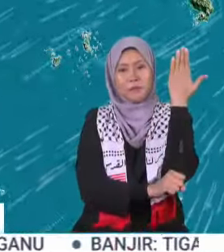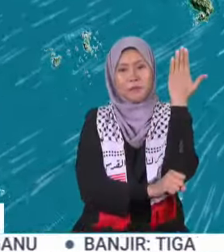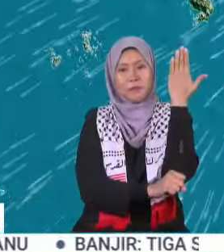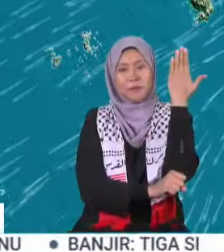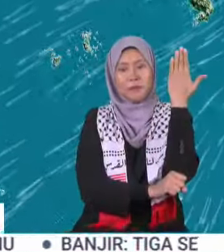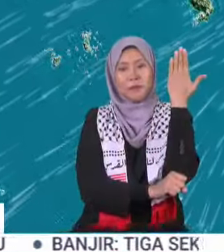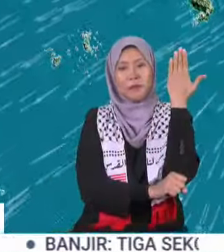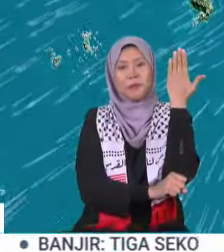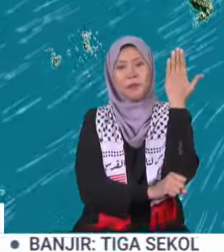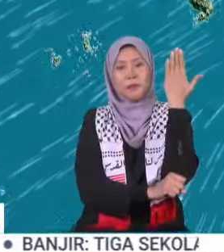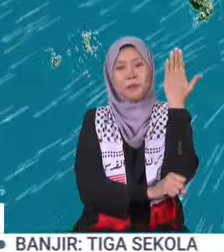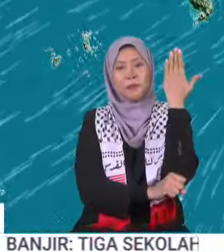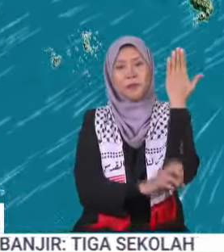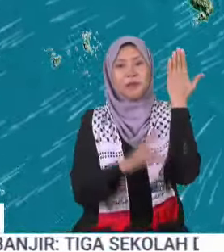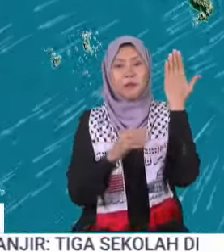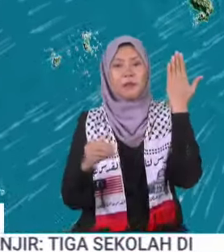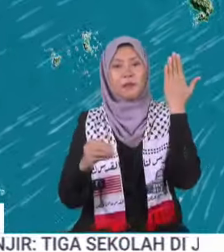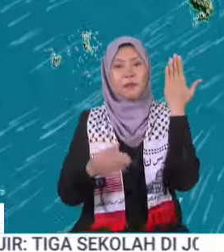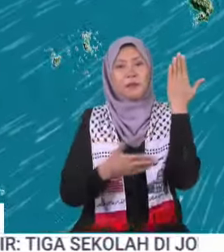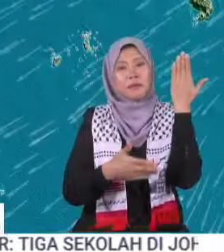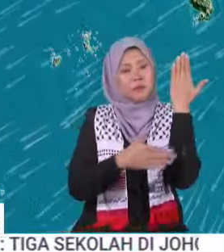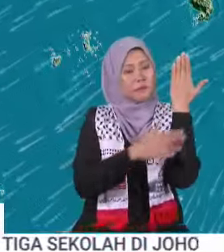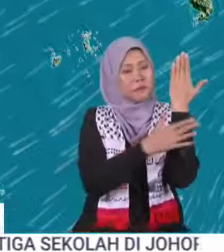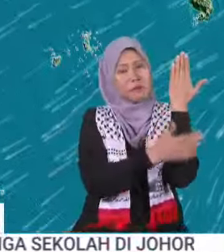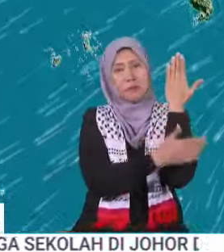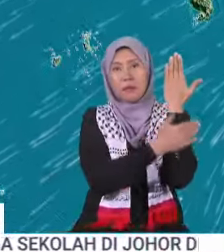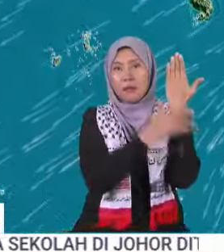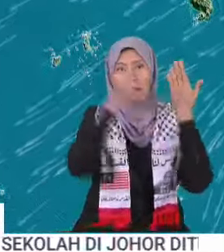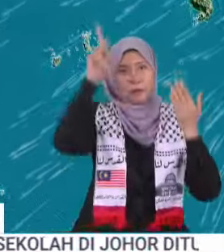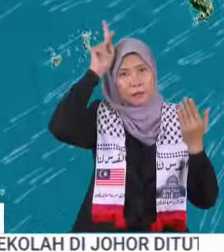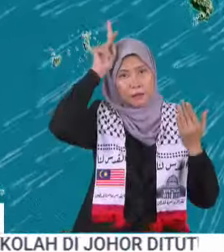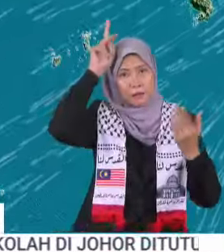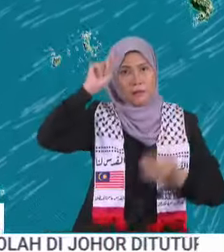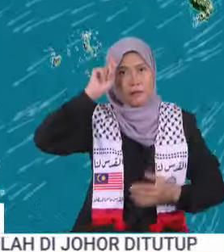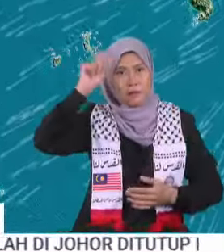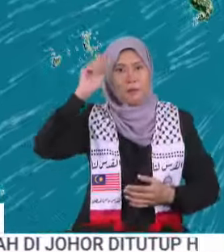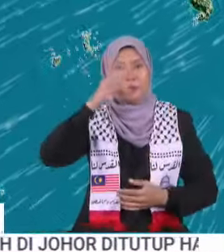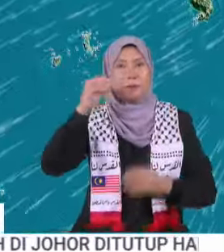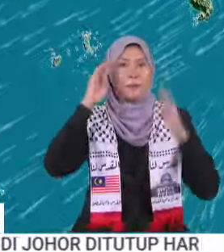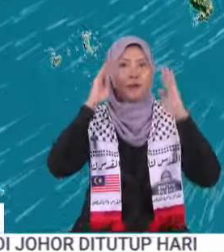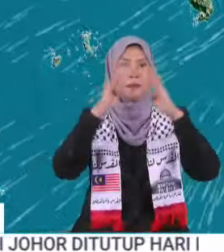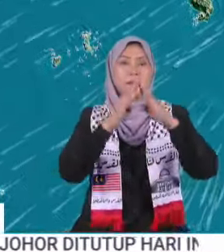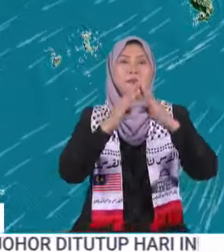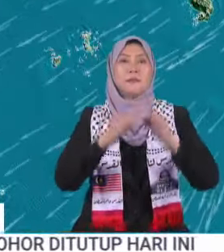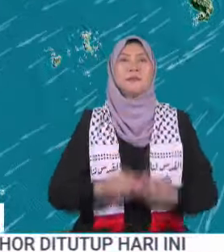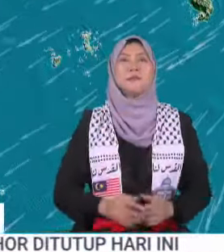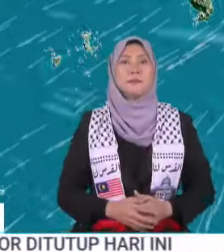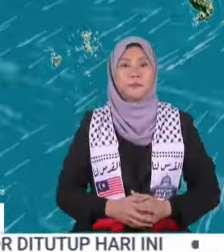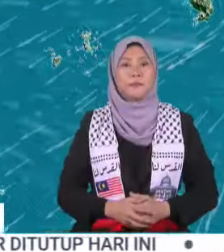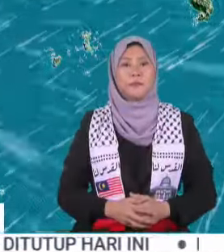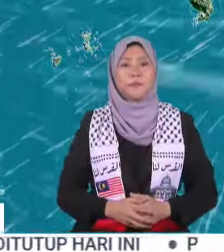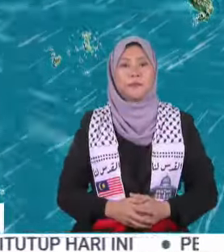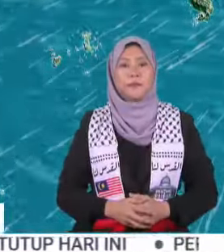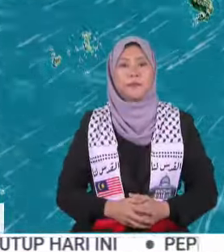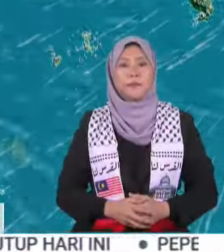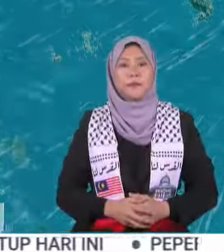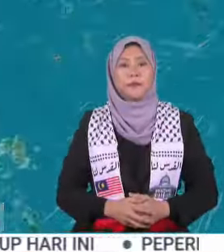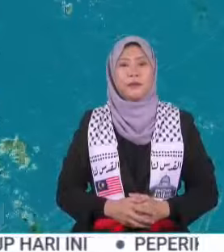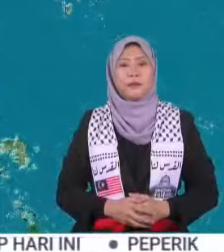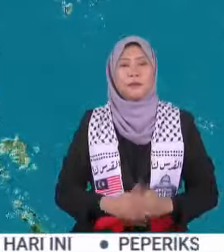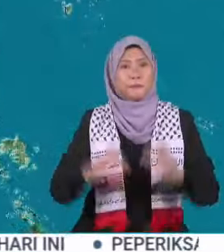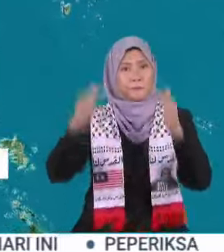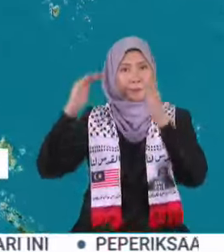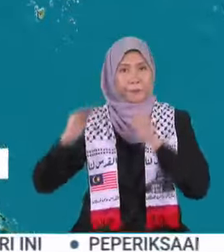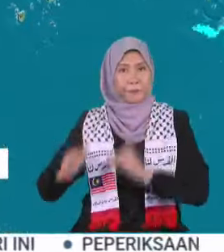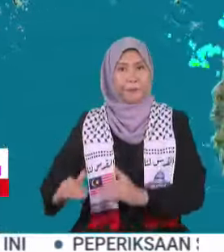dan juga di beberapa kawasan di berhampiran pantai di negeri Kelantan Terengganu dan juga Pahang kita beralih pula dengan keadaan tinjauan